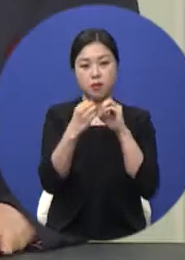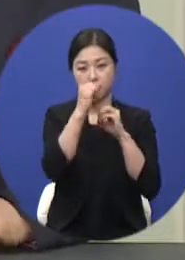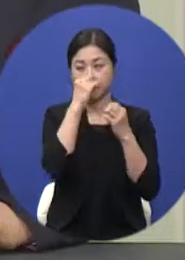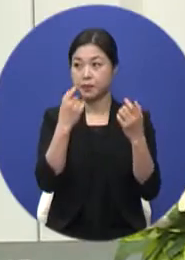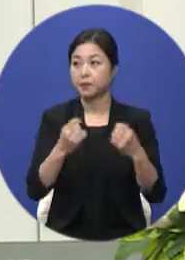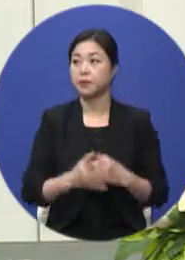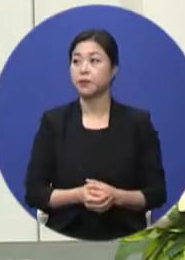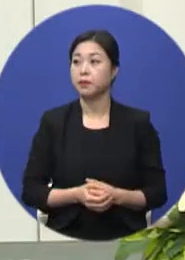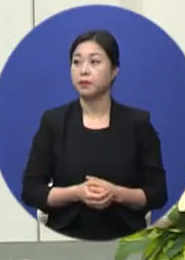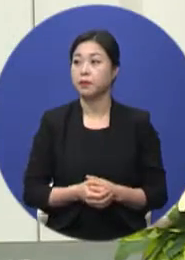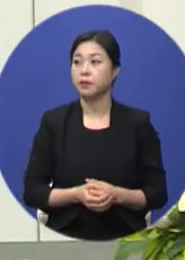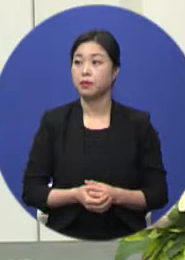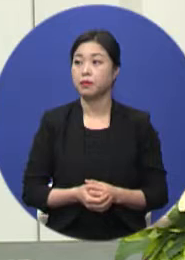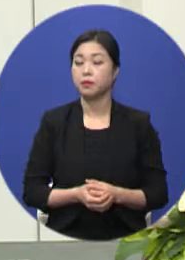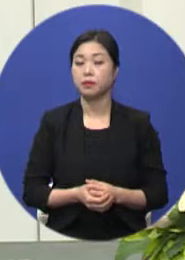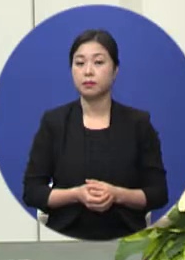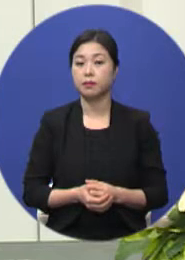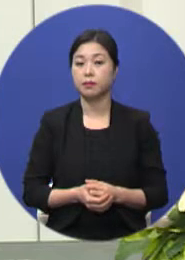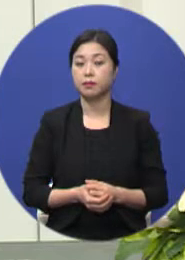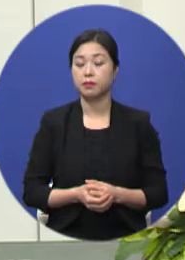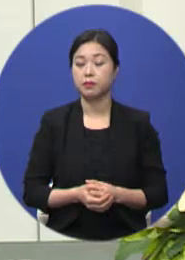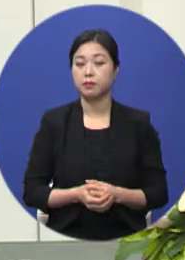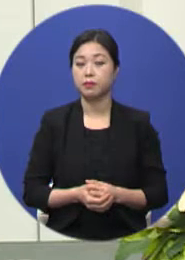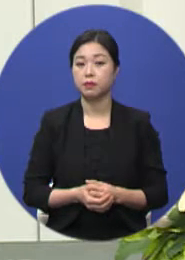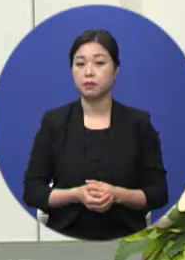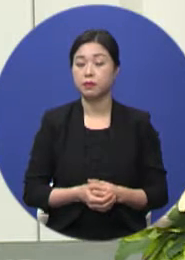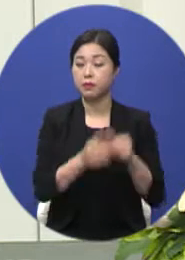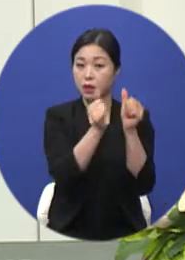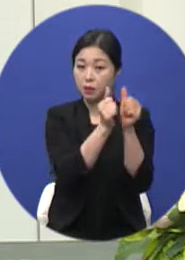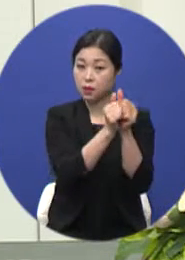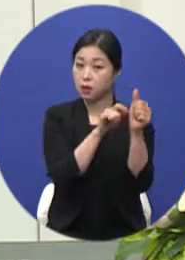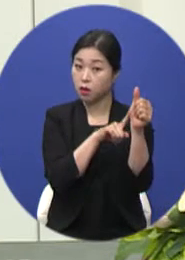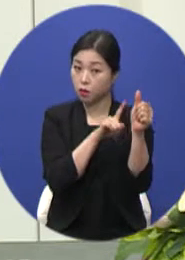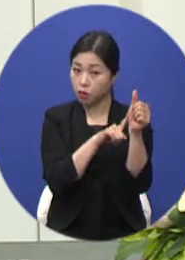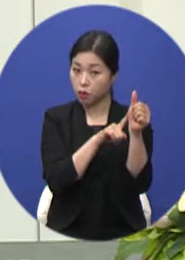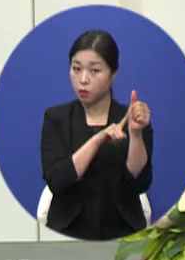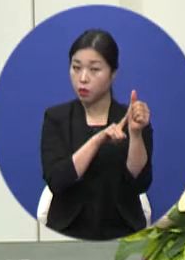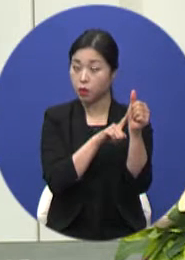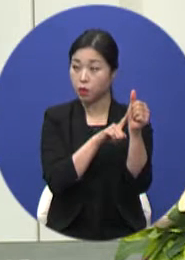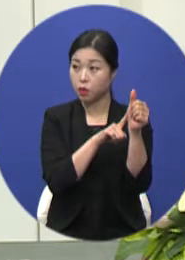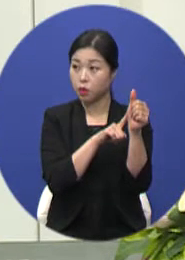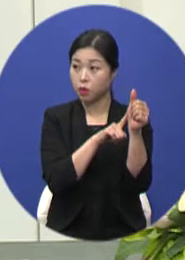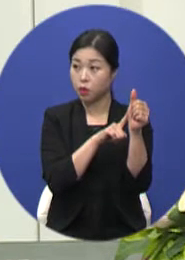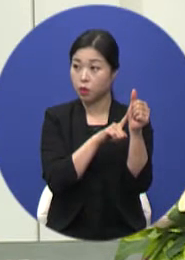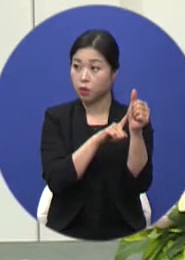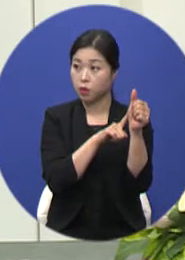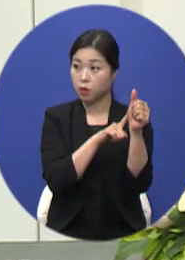아니 그 위원장님 나와 계시지만 남자도